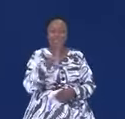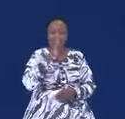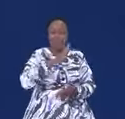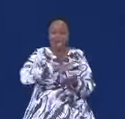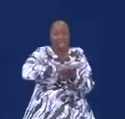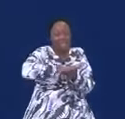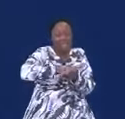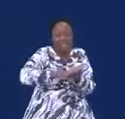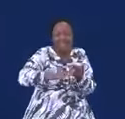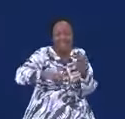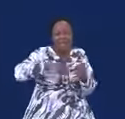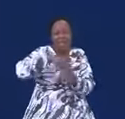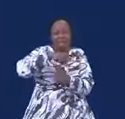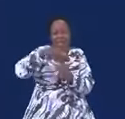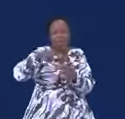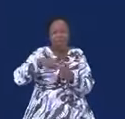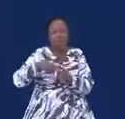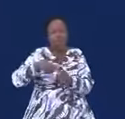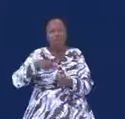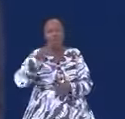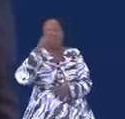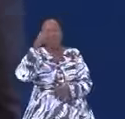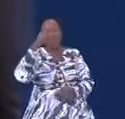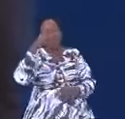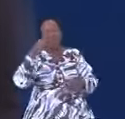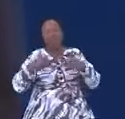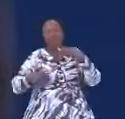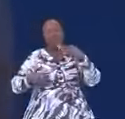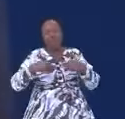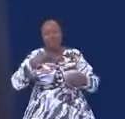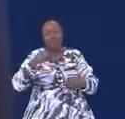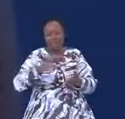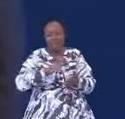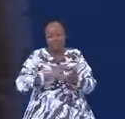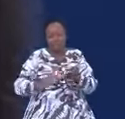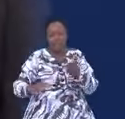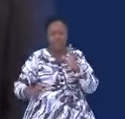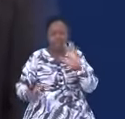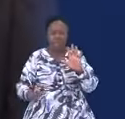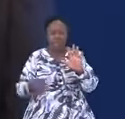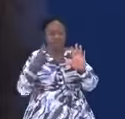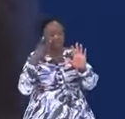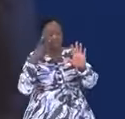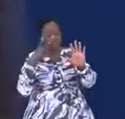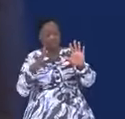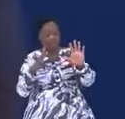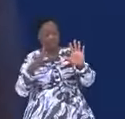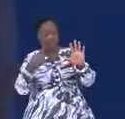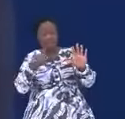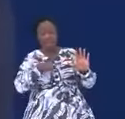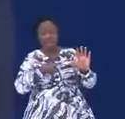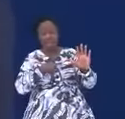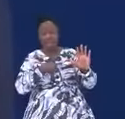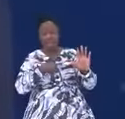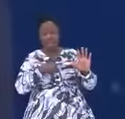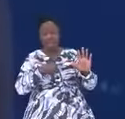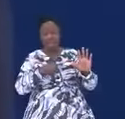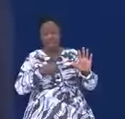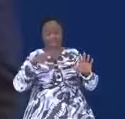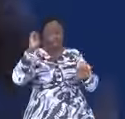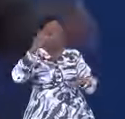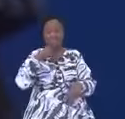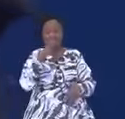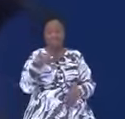voyez le ver 6 verset 7 voici il ne disait pas le